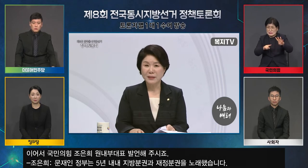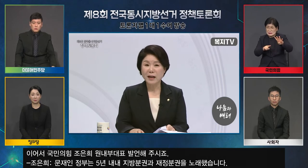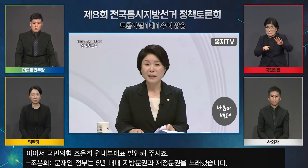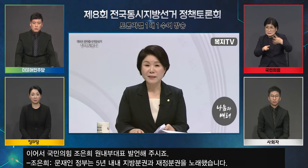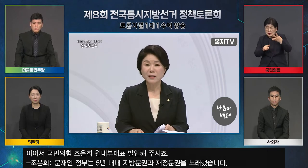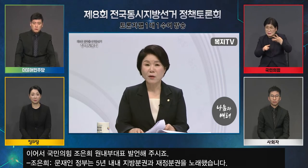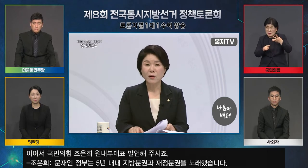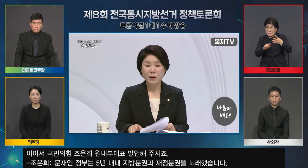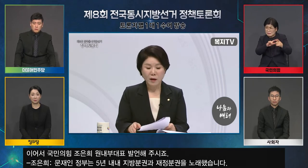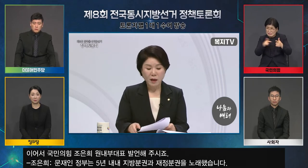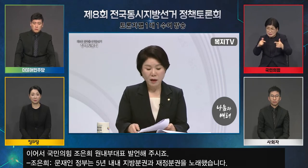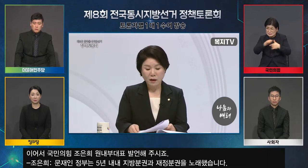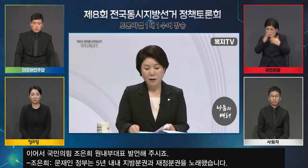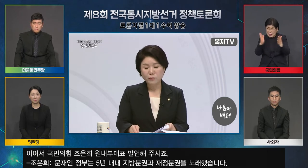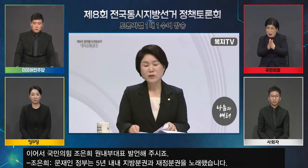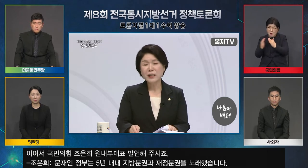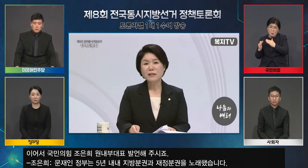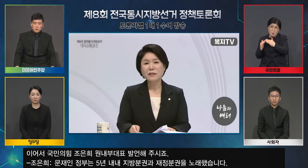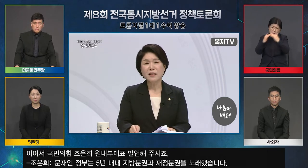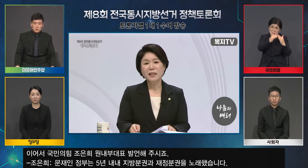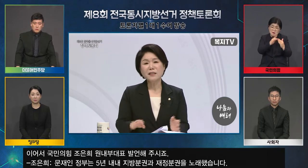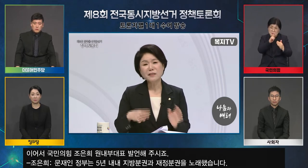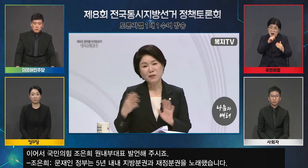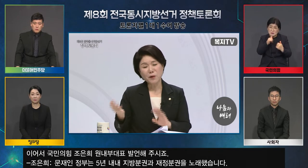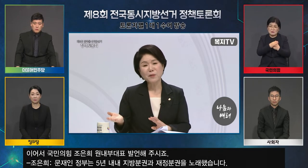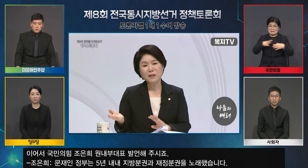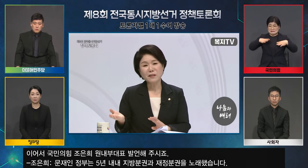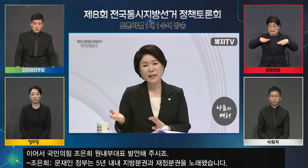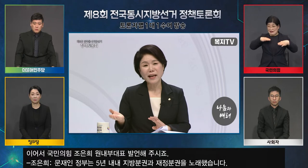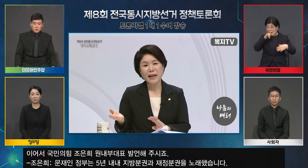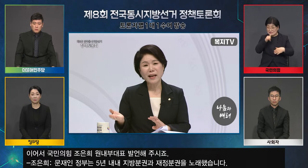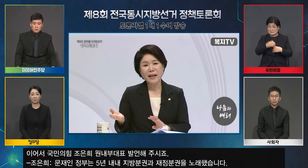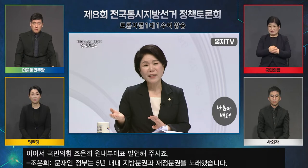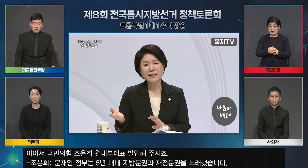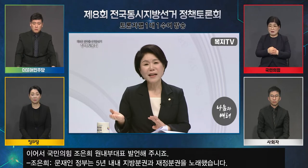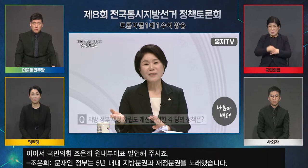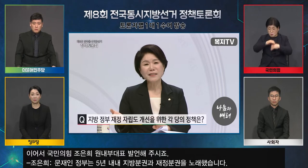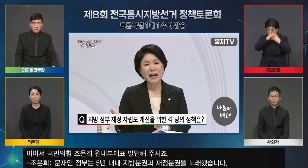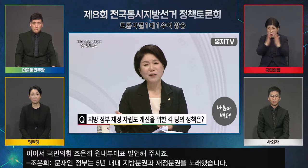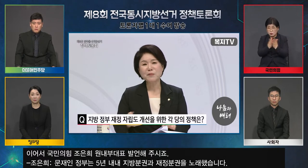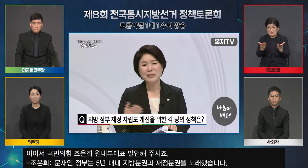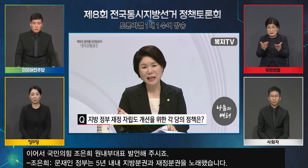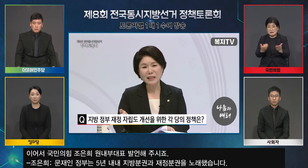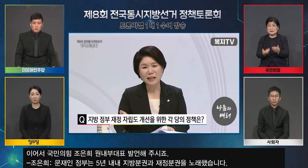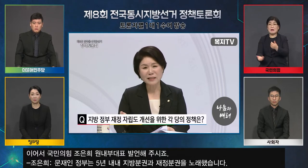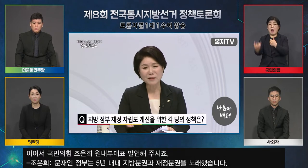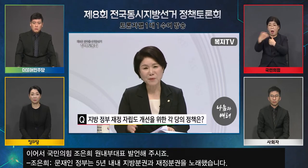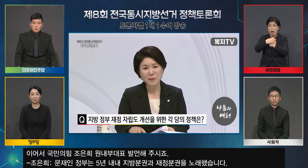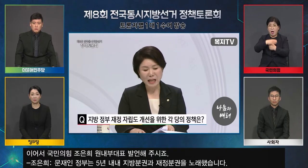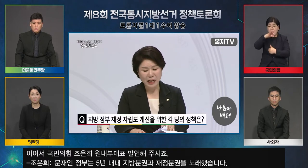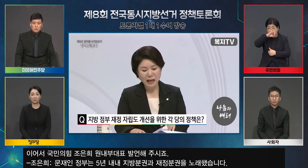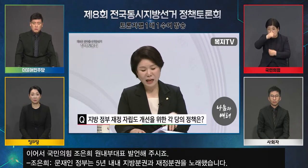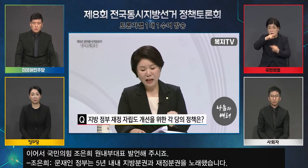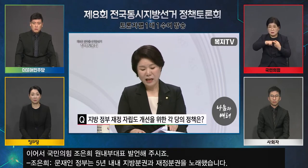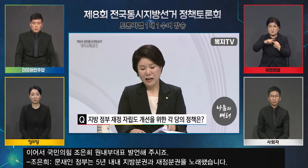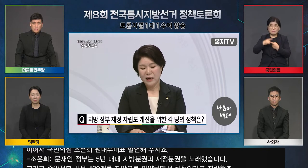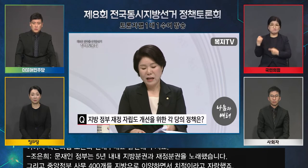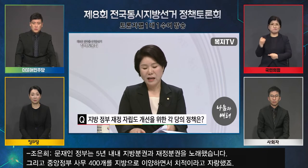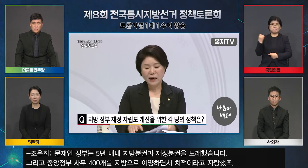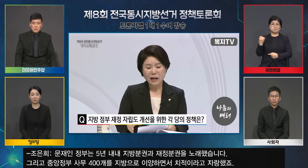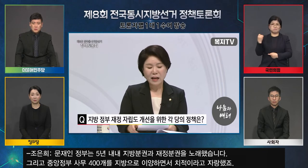자랑했죠. 문제는 일은 또 넘겼는데 예산은 다 넘기지 않았다는 점입니다.